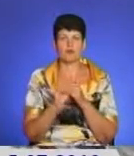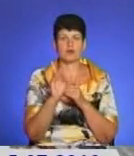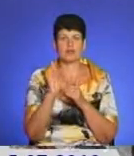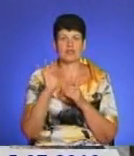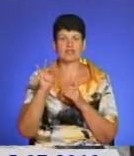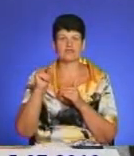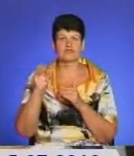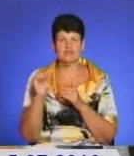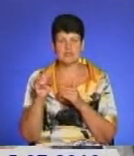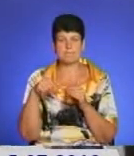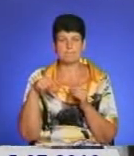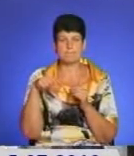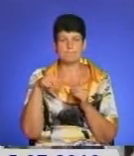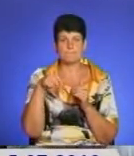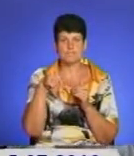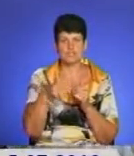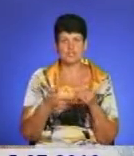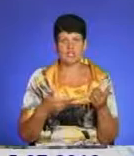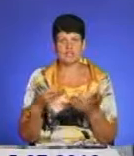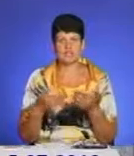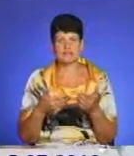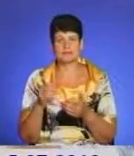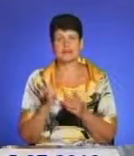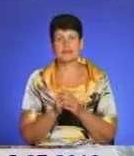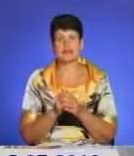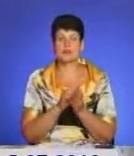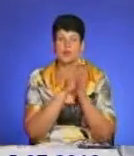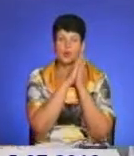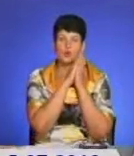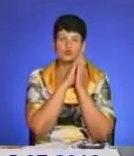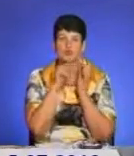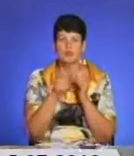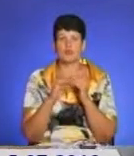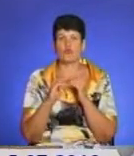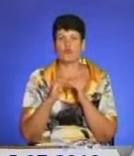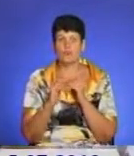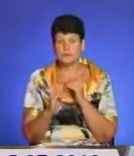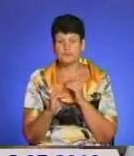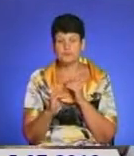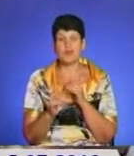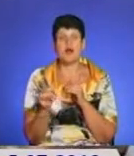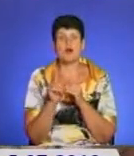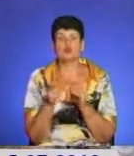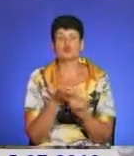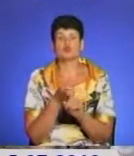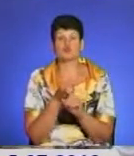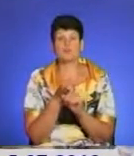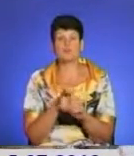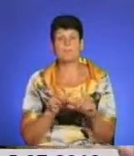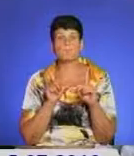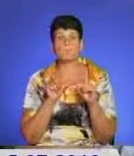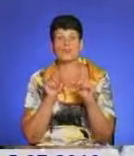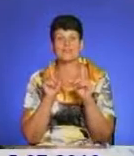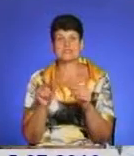Пішки ми йшли через Більше Золота, якщо я не помиляюся, з Нагірянки, і ночували в польових умовах. А що стосується поїздок